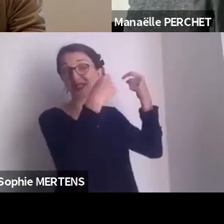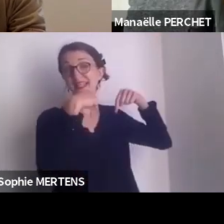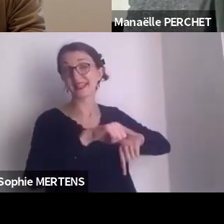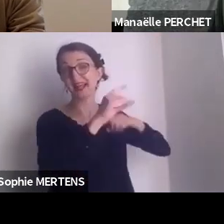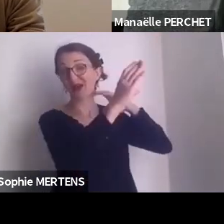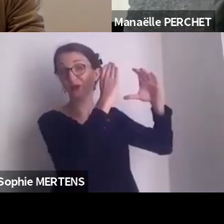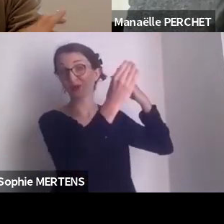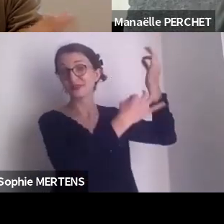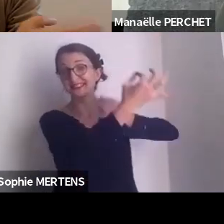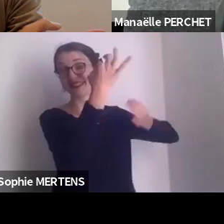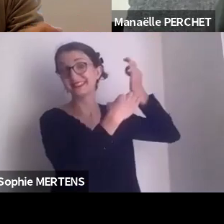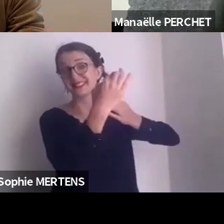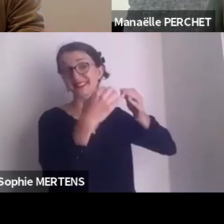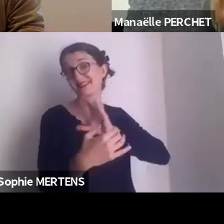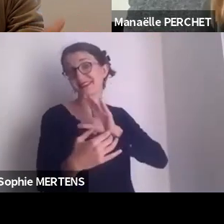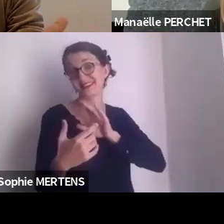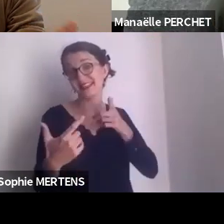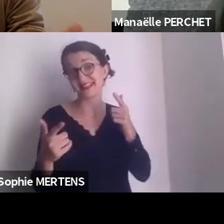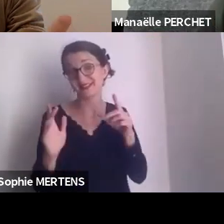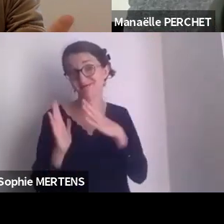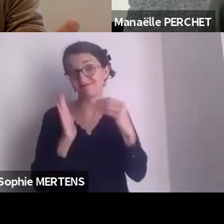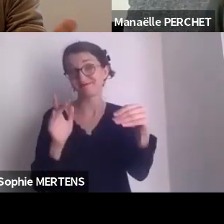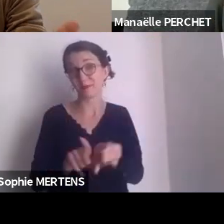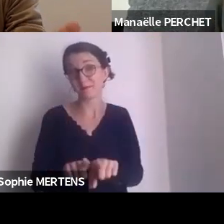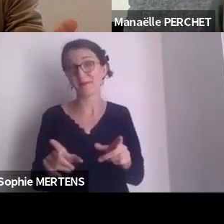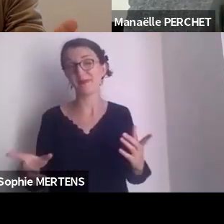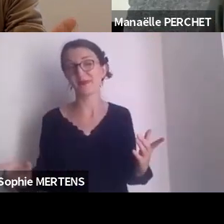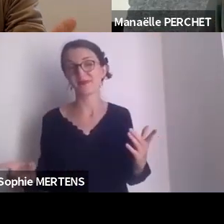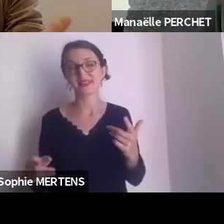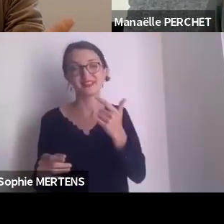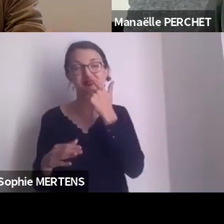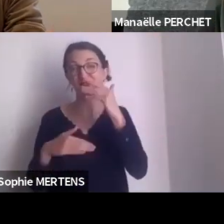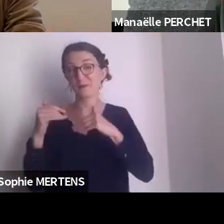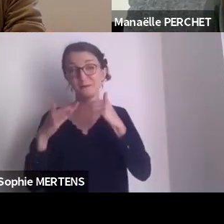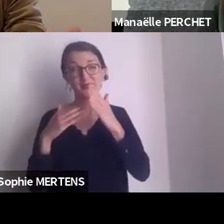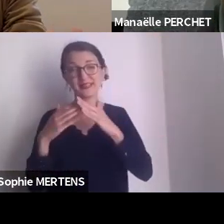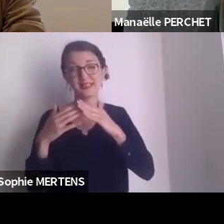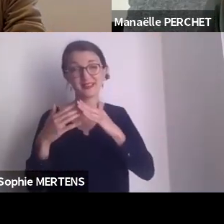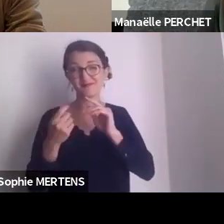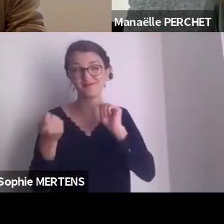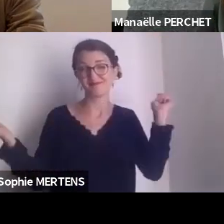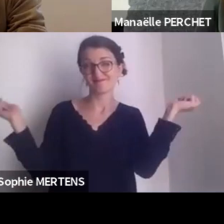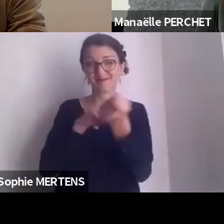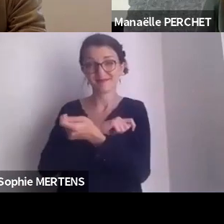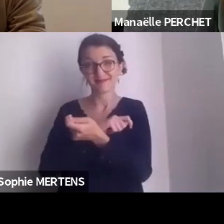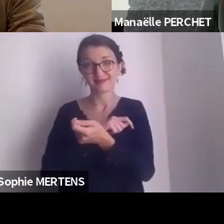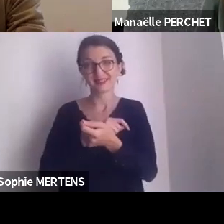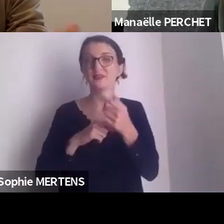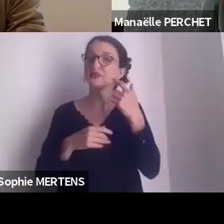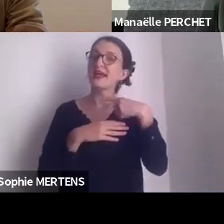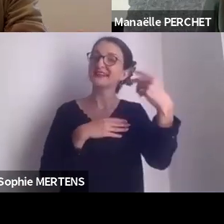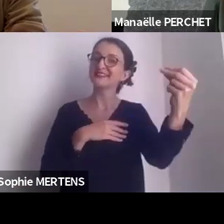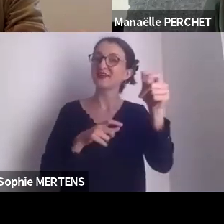Et on a vraiment changé de métier tout au tout, même si de l'extérieur, tout le monde peut penser que c'est la même chose, mais en fait, on est